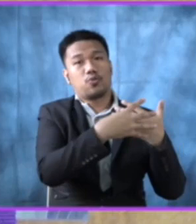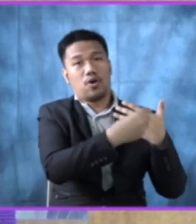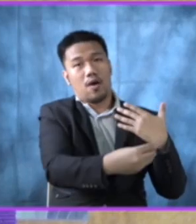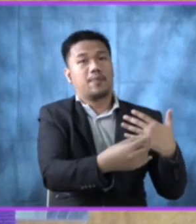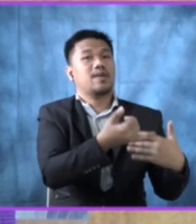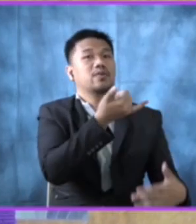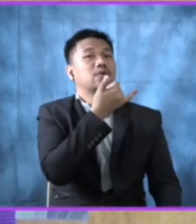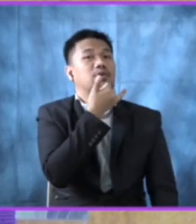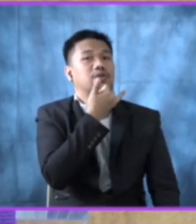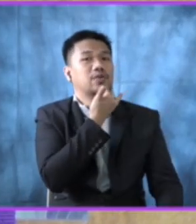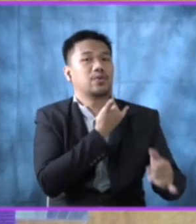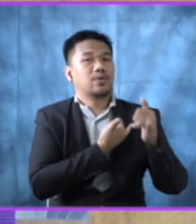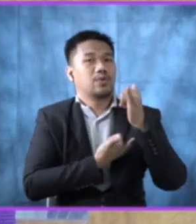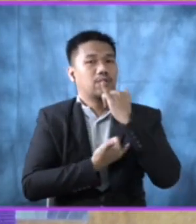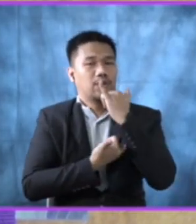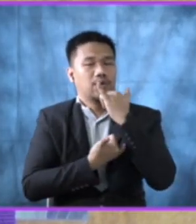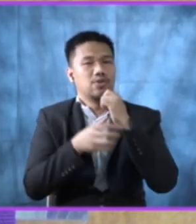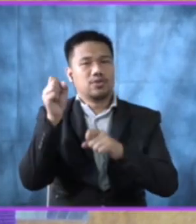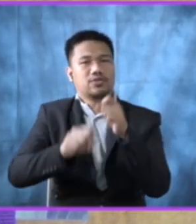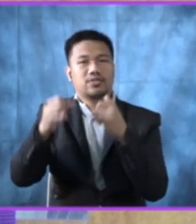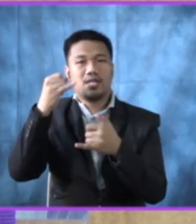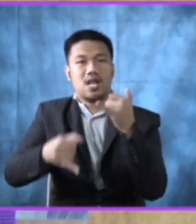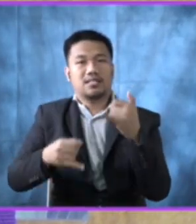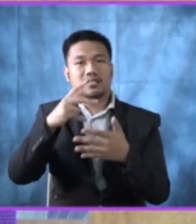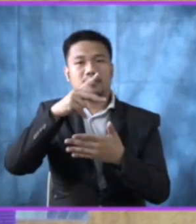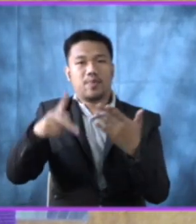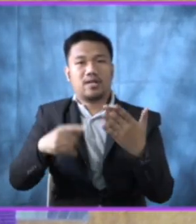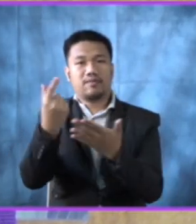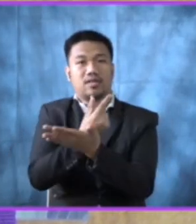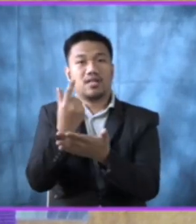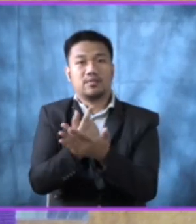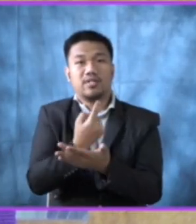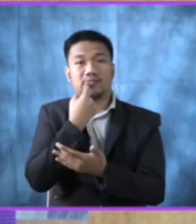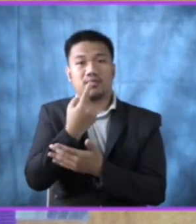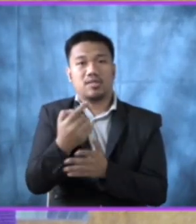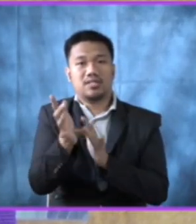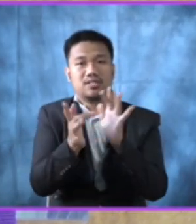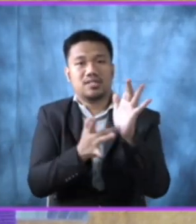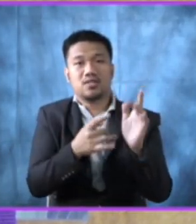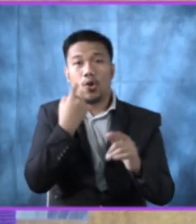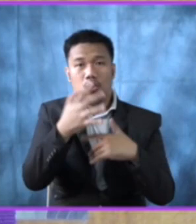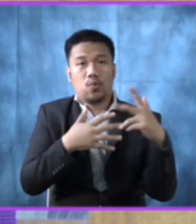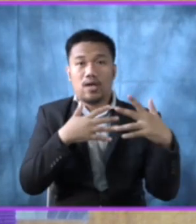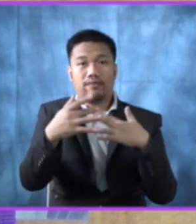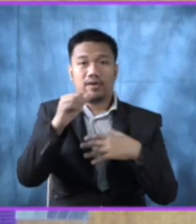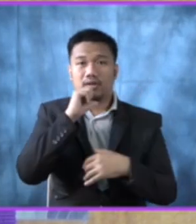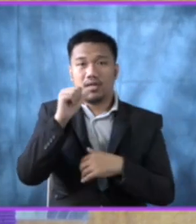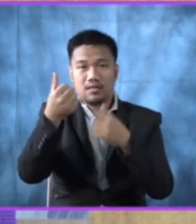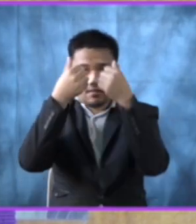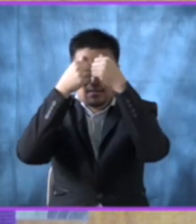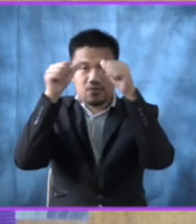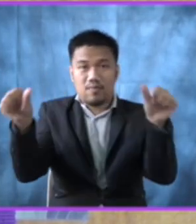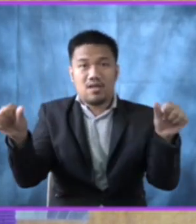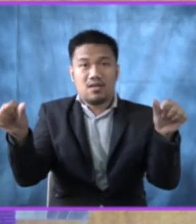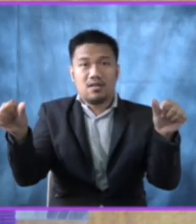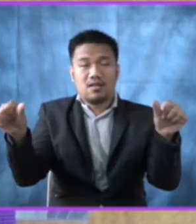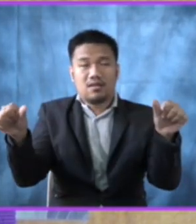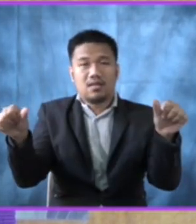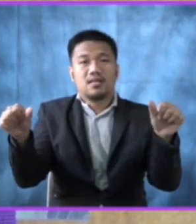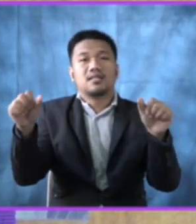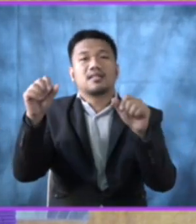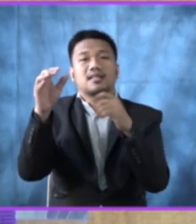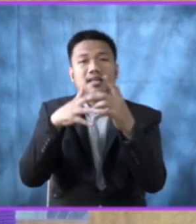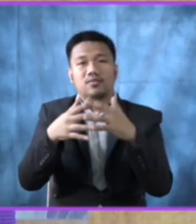huling bahagi ng ating ebanghelyo, sino man ang hindi tutupad sa pinakamaliit na salita ng